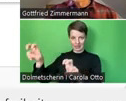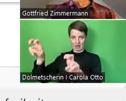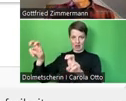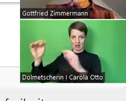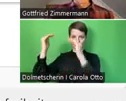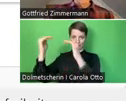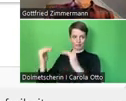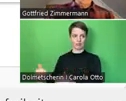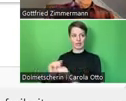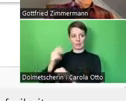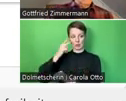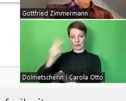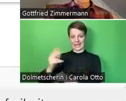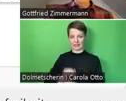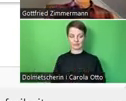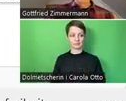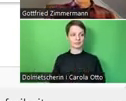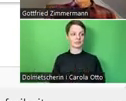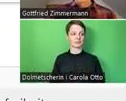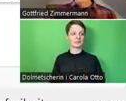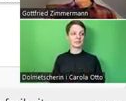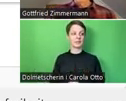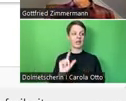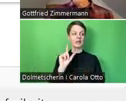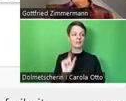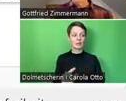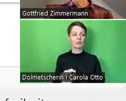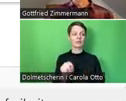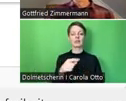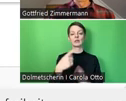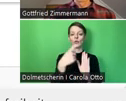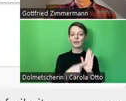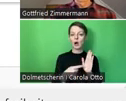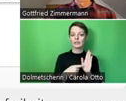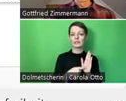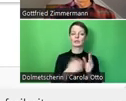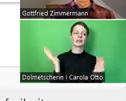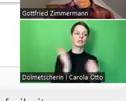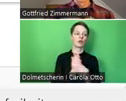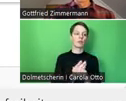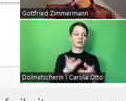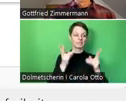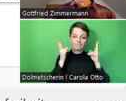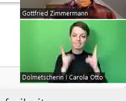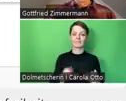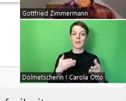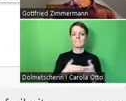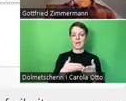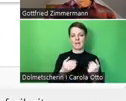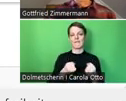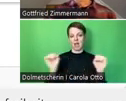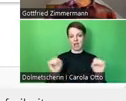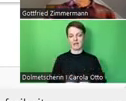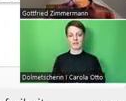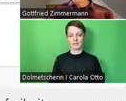Fenster. Das heißt, das ist eine Voraussetzung dafür, dass das Dokument barrierefrei ist.